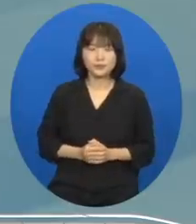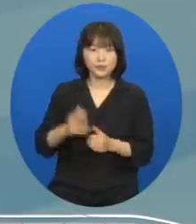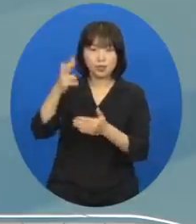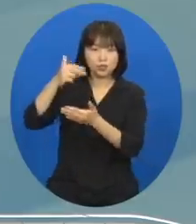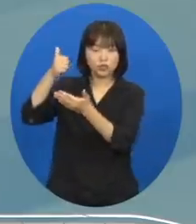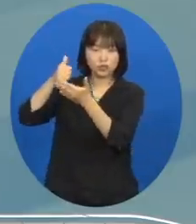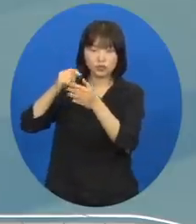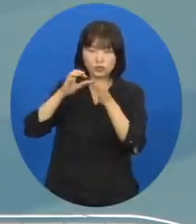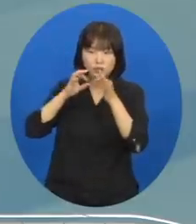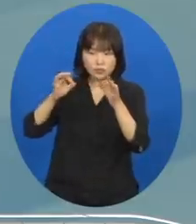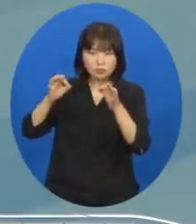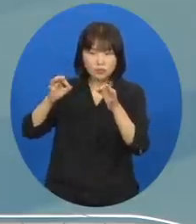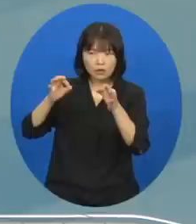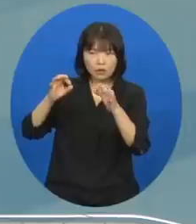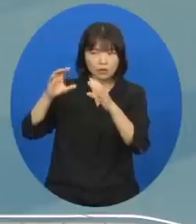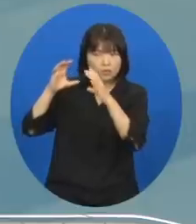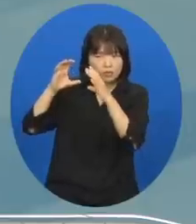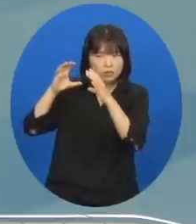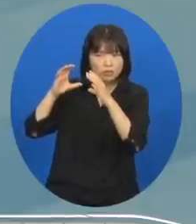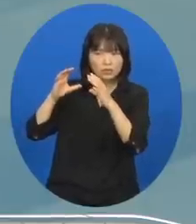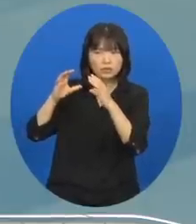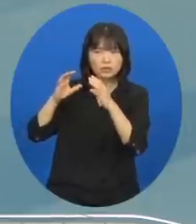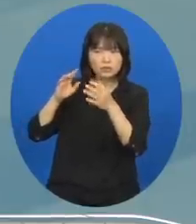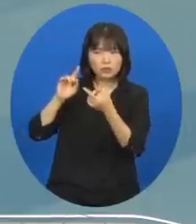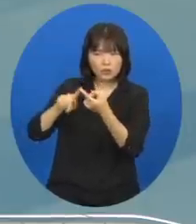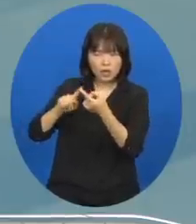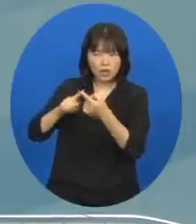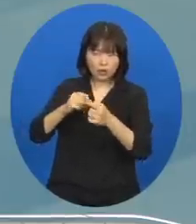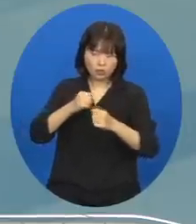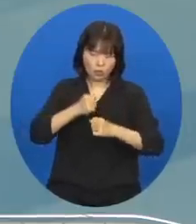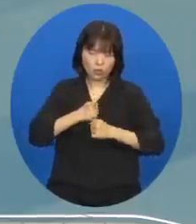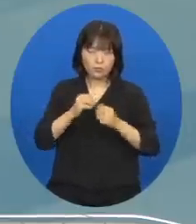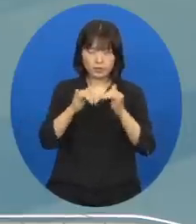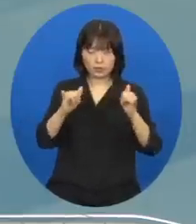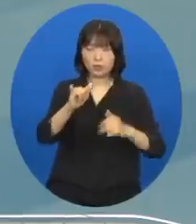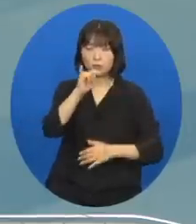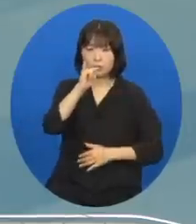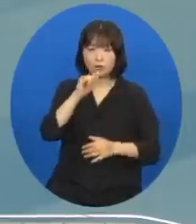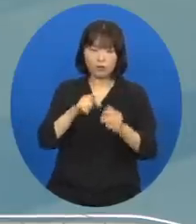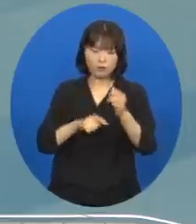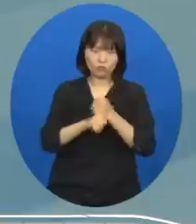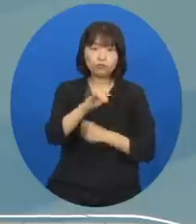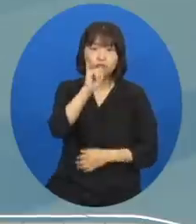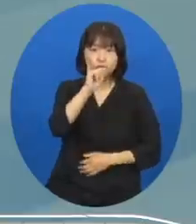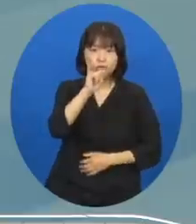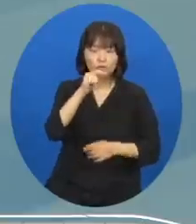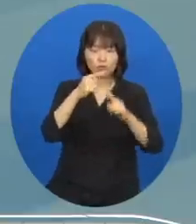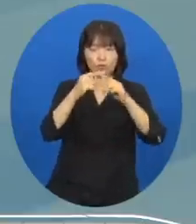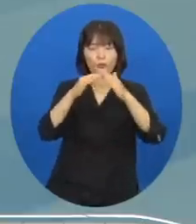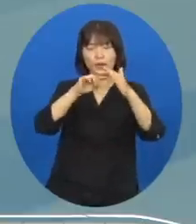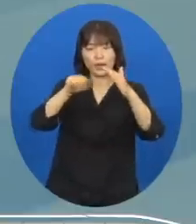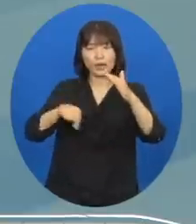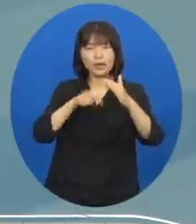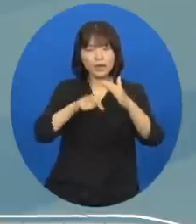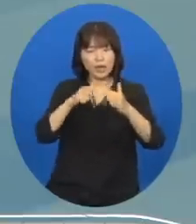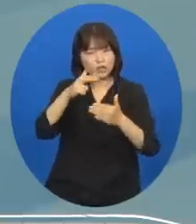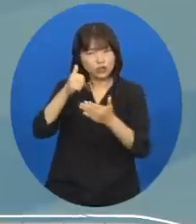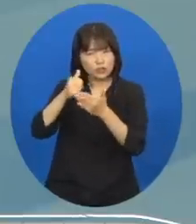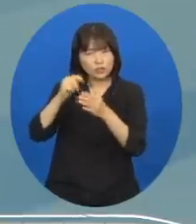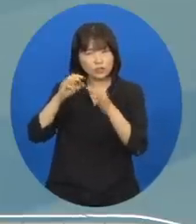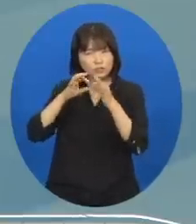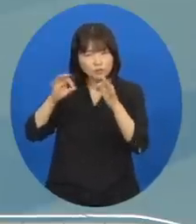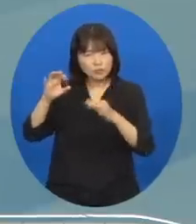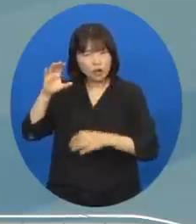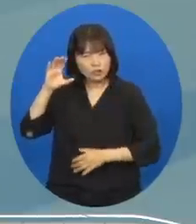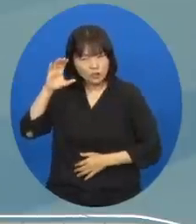주님의 음성을 듣는 일에 대하여 조심하시는 분들이 있으세요. 이유가 있습니다. 교회 안에 주님의 음성을